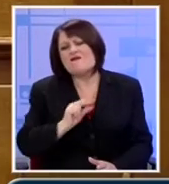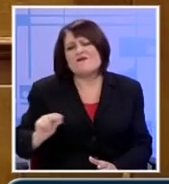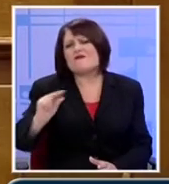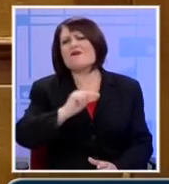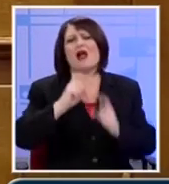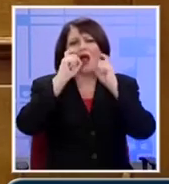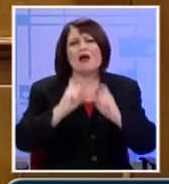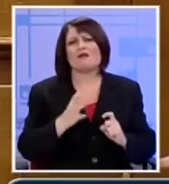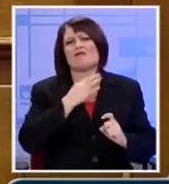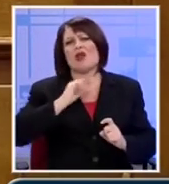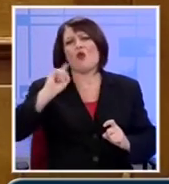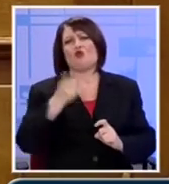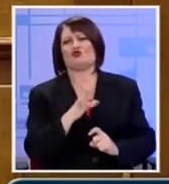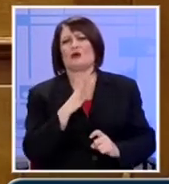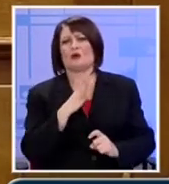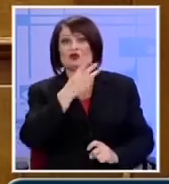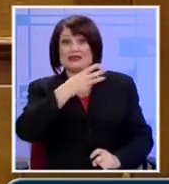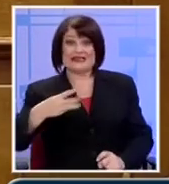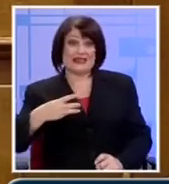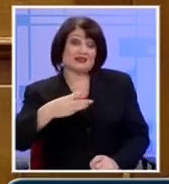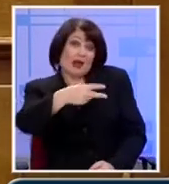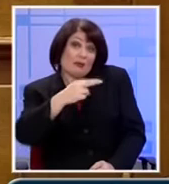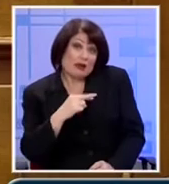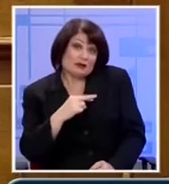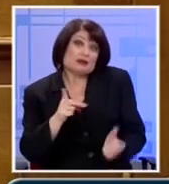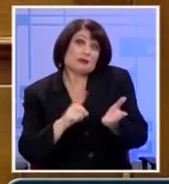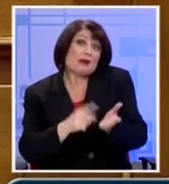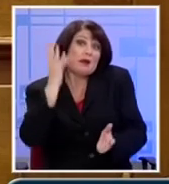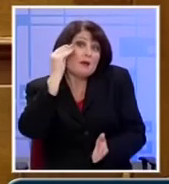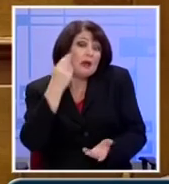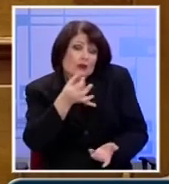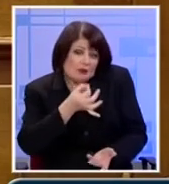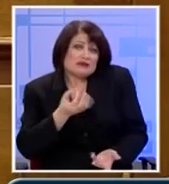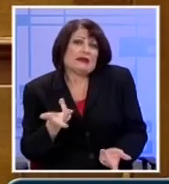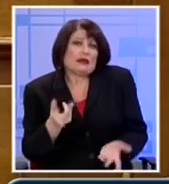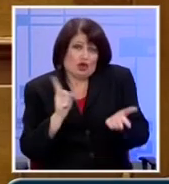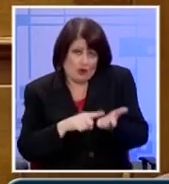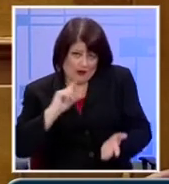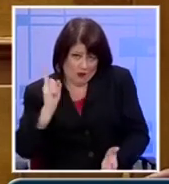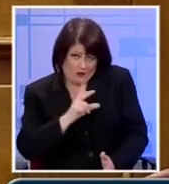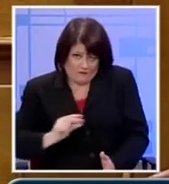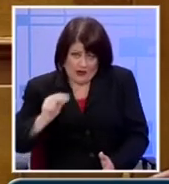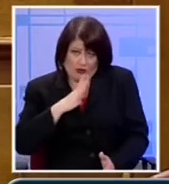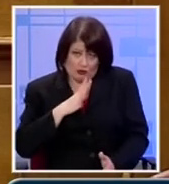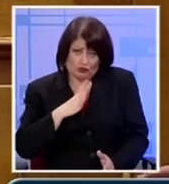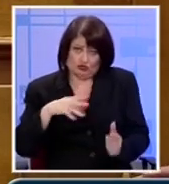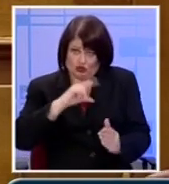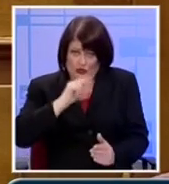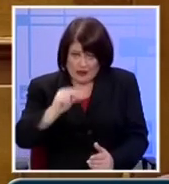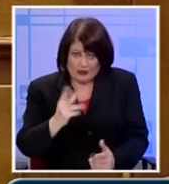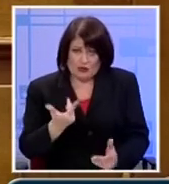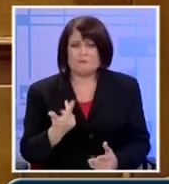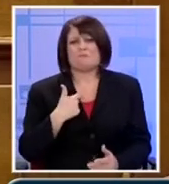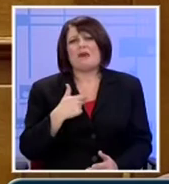εφαρμόζονται απαρέγκλητα. Του ΣΥΡΙΖΑ την απάντηση κάποια στιγμή πρέπει να τη μάθουμε. Κυρίες και κύριοι συνάδελφοι, εγώ